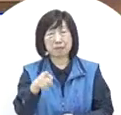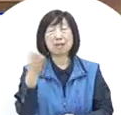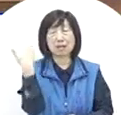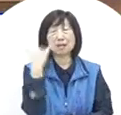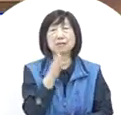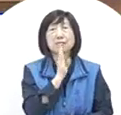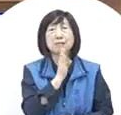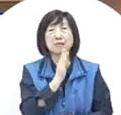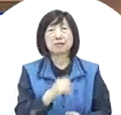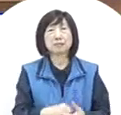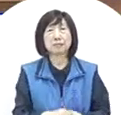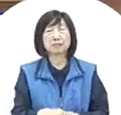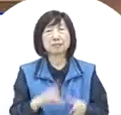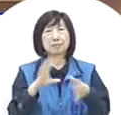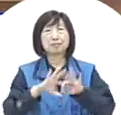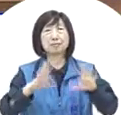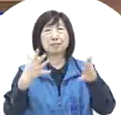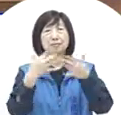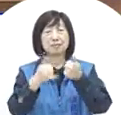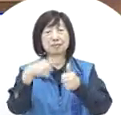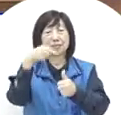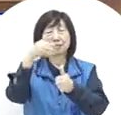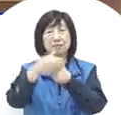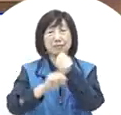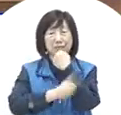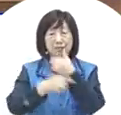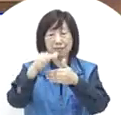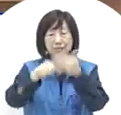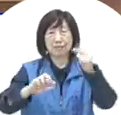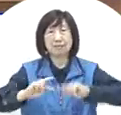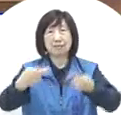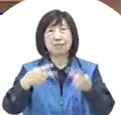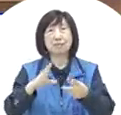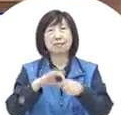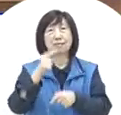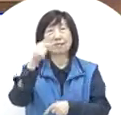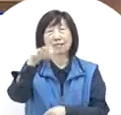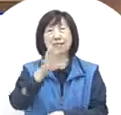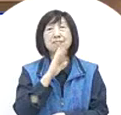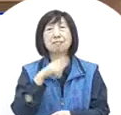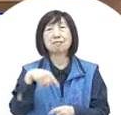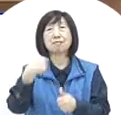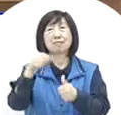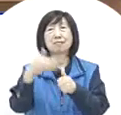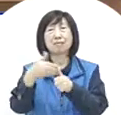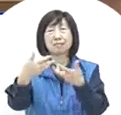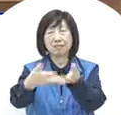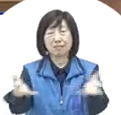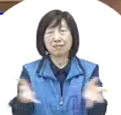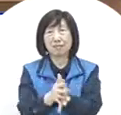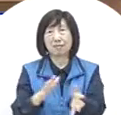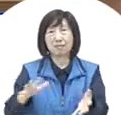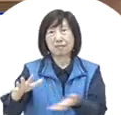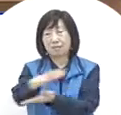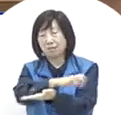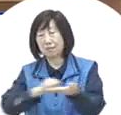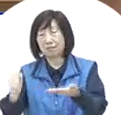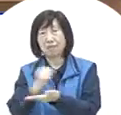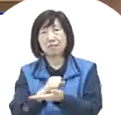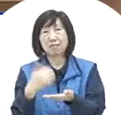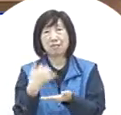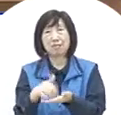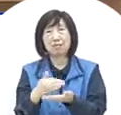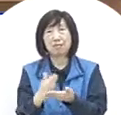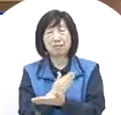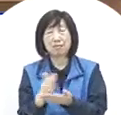他以前是 嘛、 啊？对，后来因为国民教育法修法以后，偏乡的认定由教育部统一全国来认定。 没有、哦。 所以他后来就是我